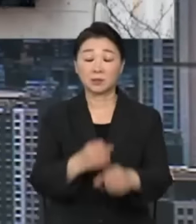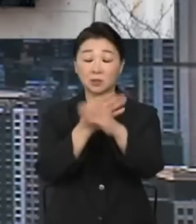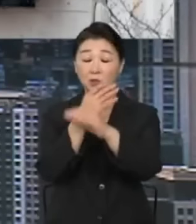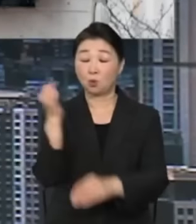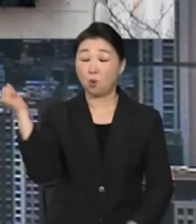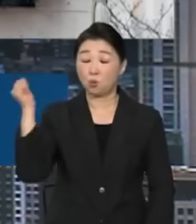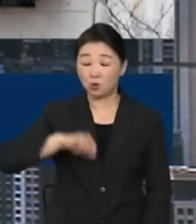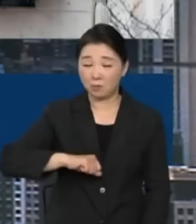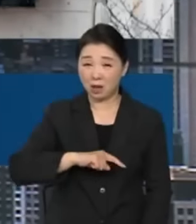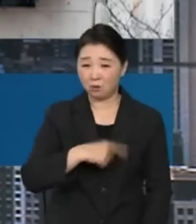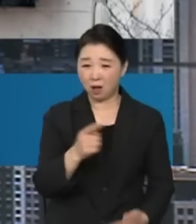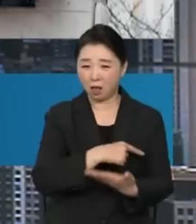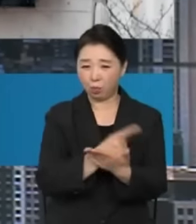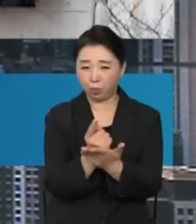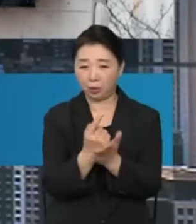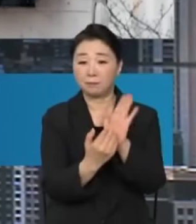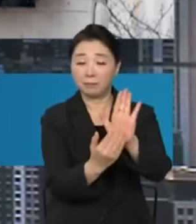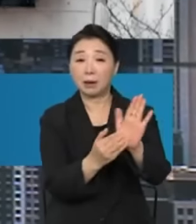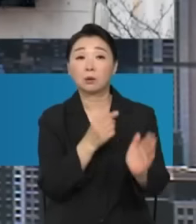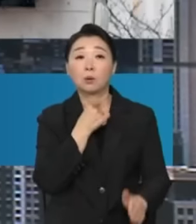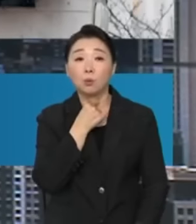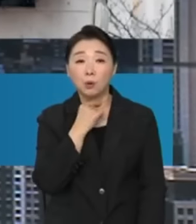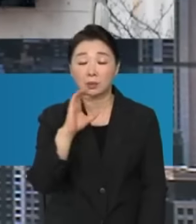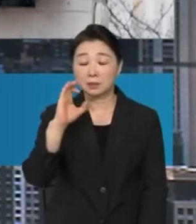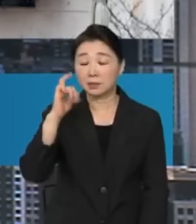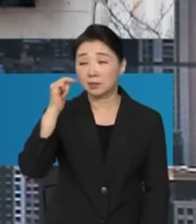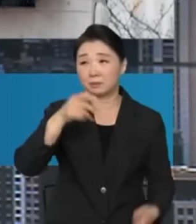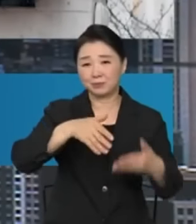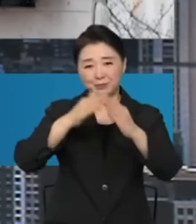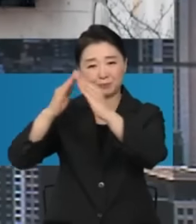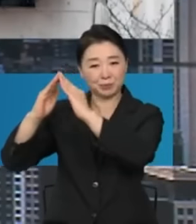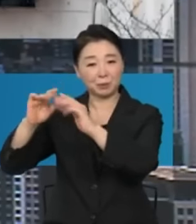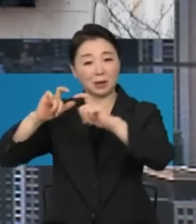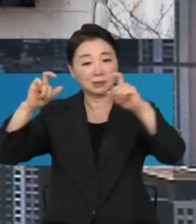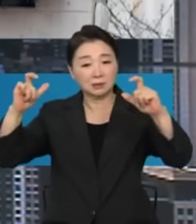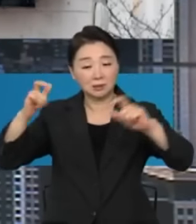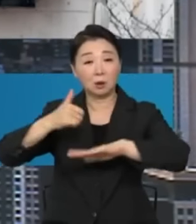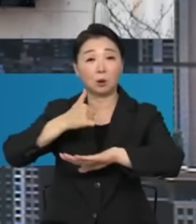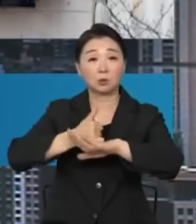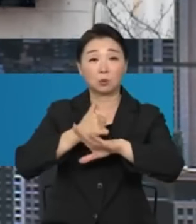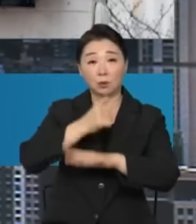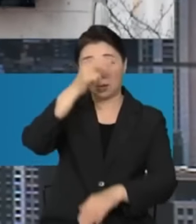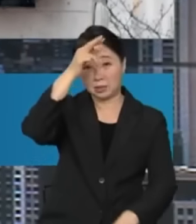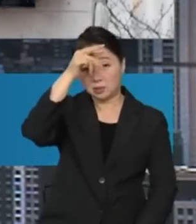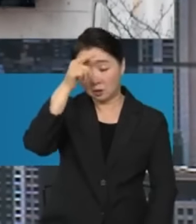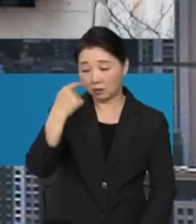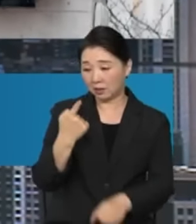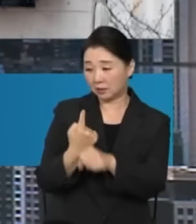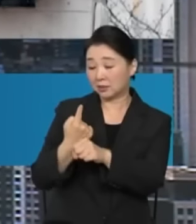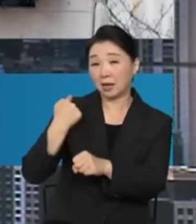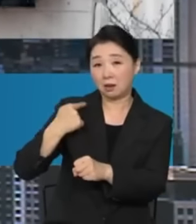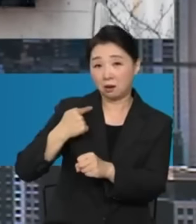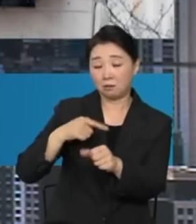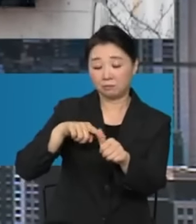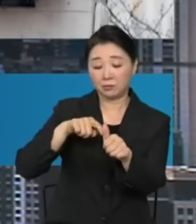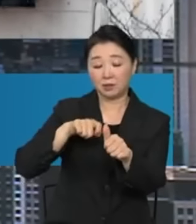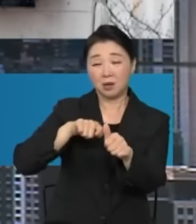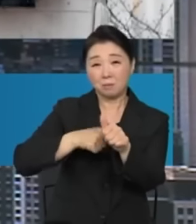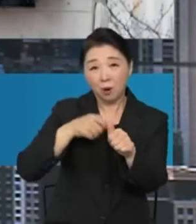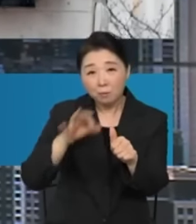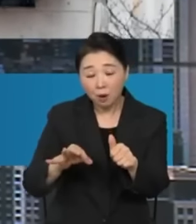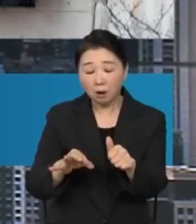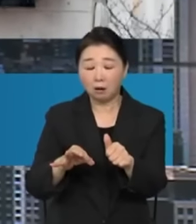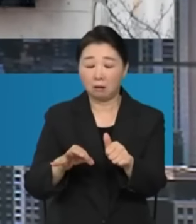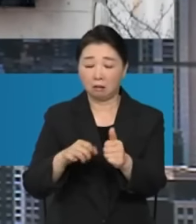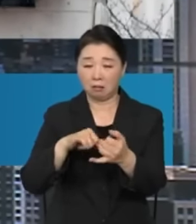신호 위반과 과속을 막겠다면서 CCTV를 많이 늘린 결과 경찰이 지난해 동안 과태료와 범칙금으로 거둔